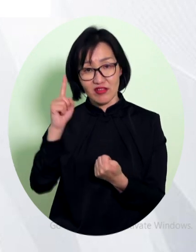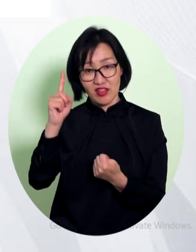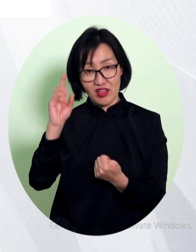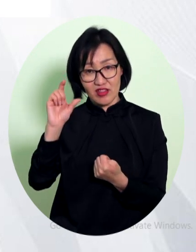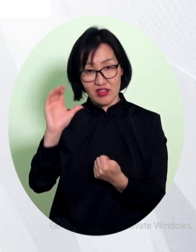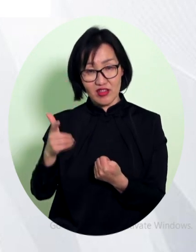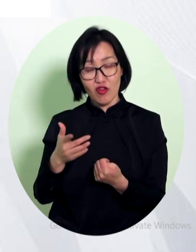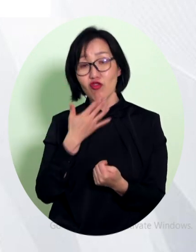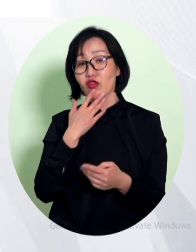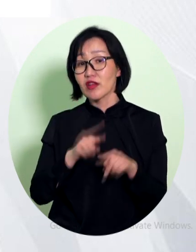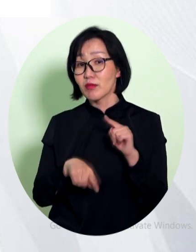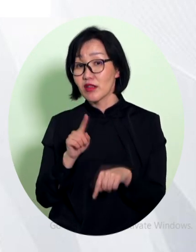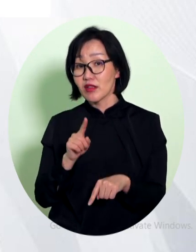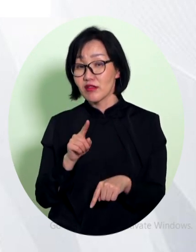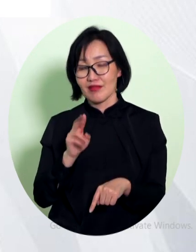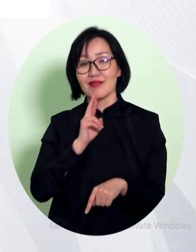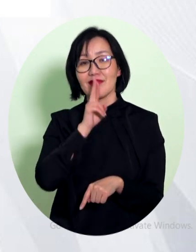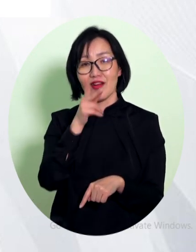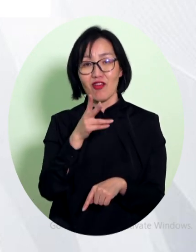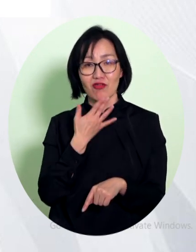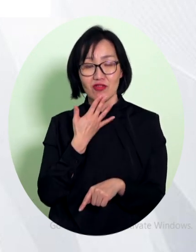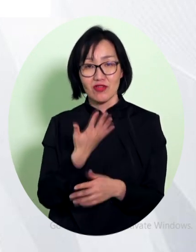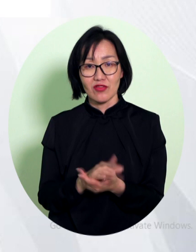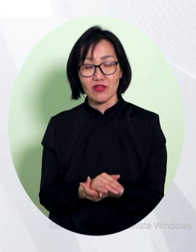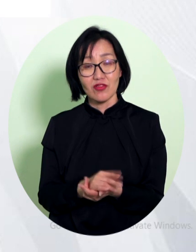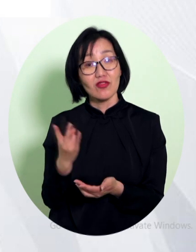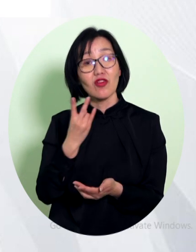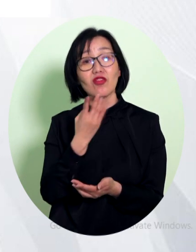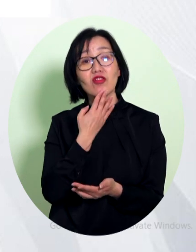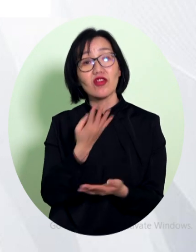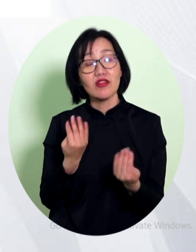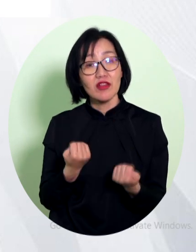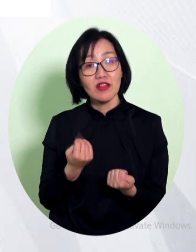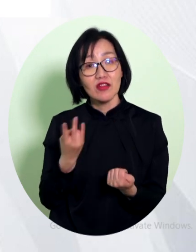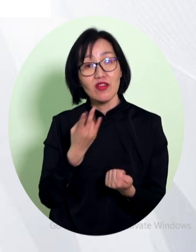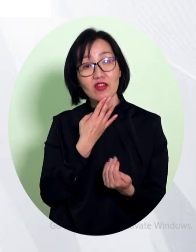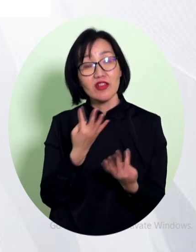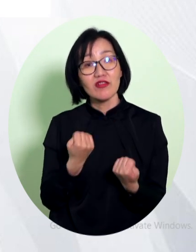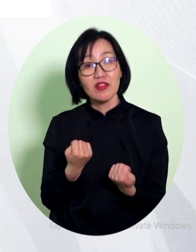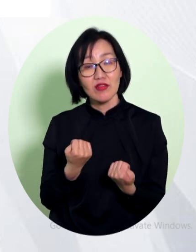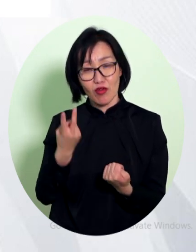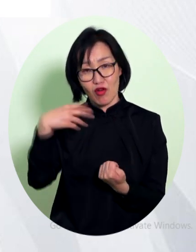1 хэсгээр буюу ямар өнгөтэй байна? Ягаан өнгөтэй байна. Ногоо өнгөтэй чинь тэгвэл хэдэн хувь билээ?